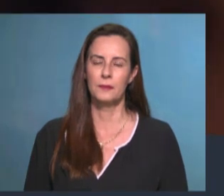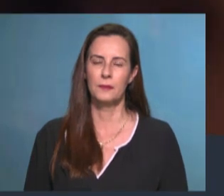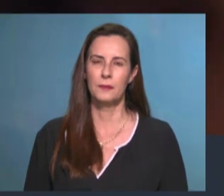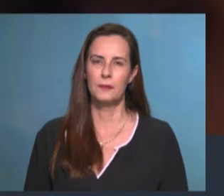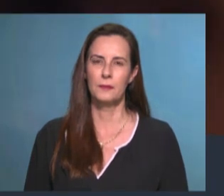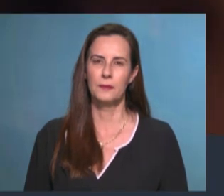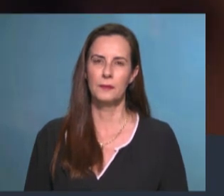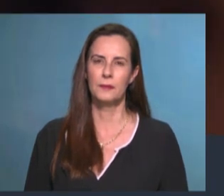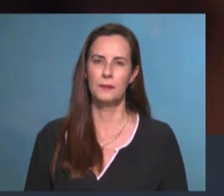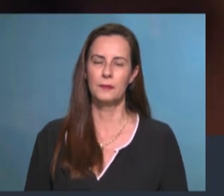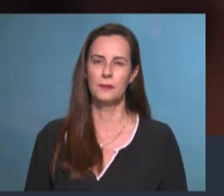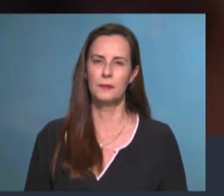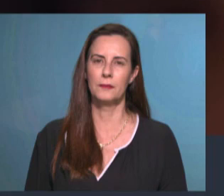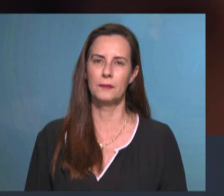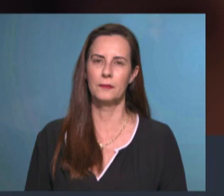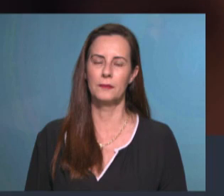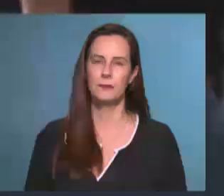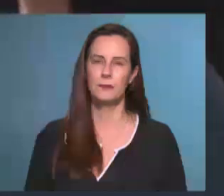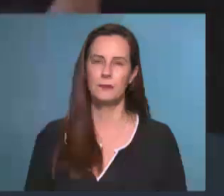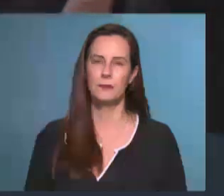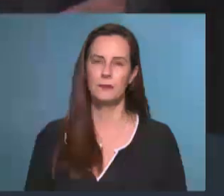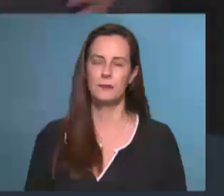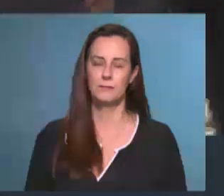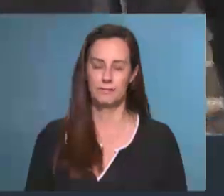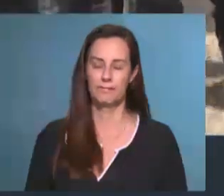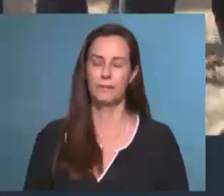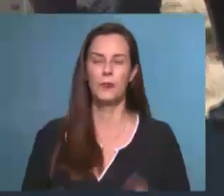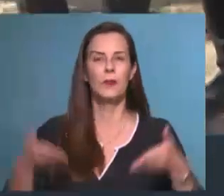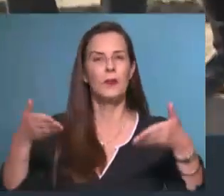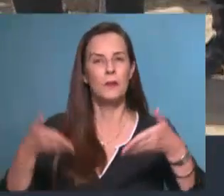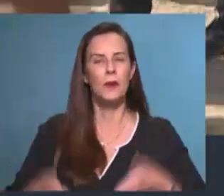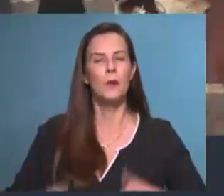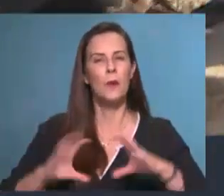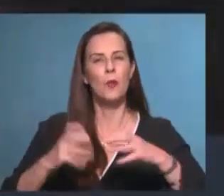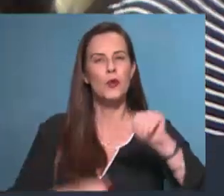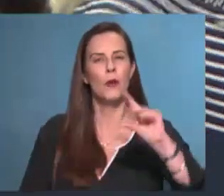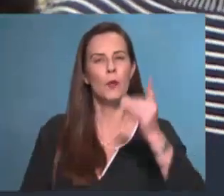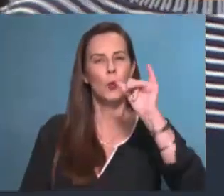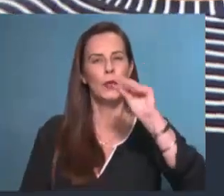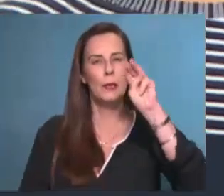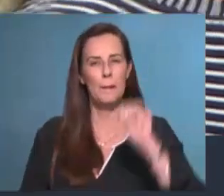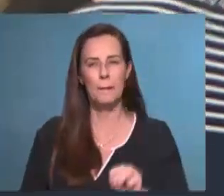hundred miles. הוא נטמן בבית העלמין במושב אודים.